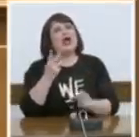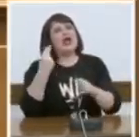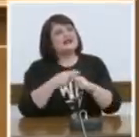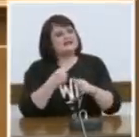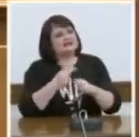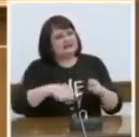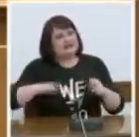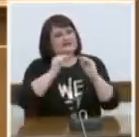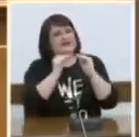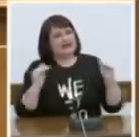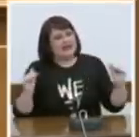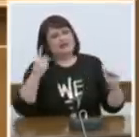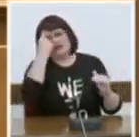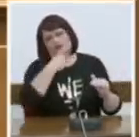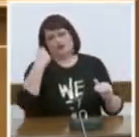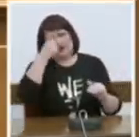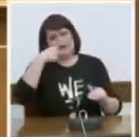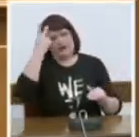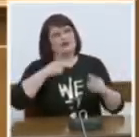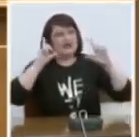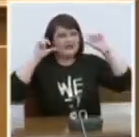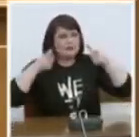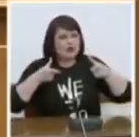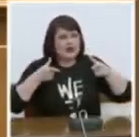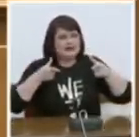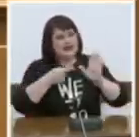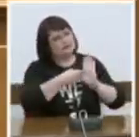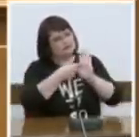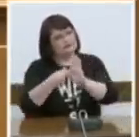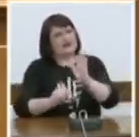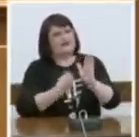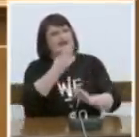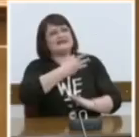ειρήνη και τα ατομικά δικαιώματα. Και η δημοκρατία θα εκφράζεται από